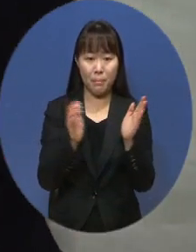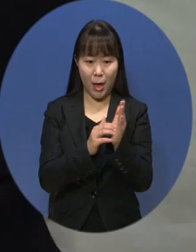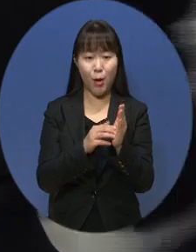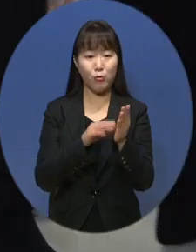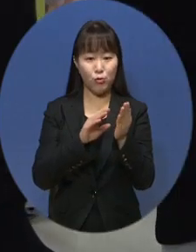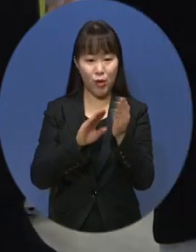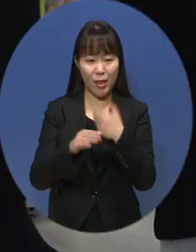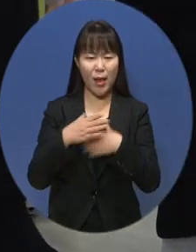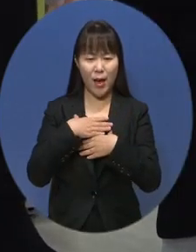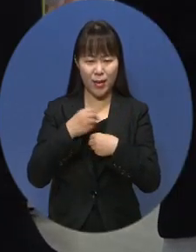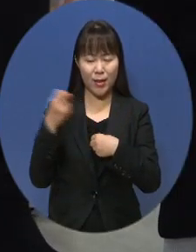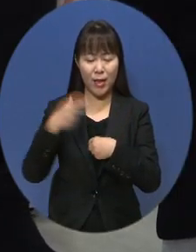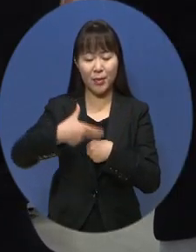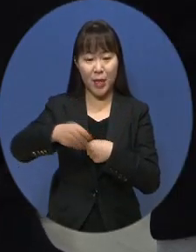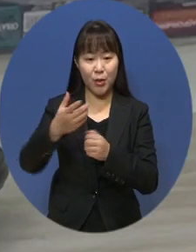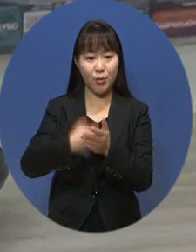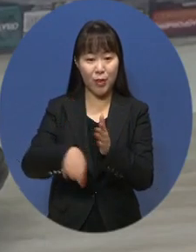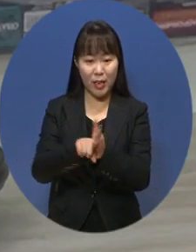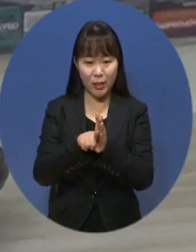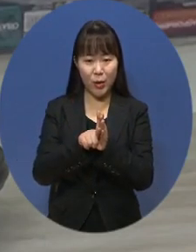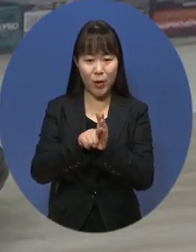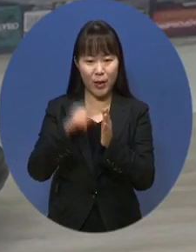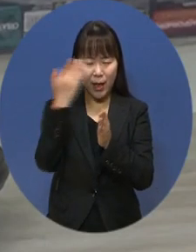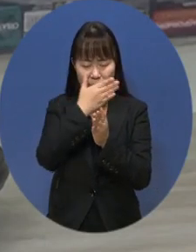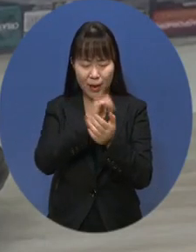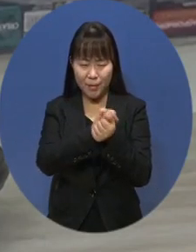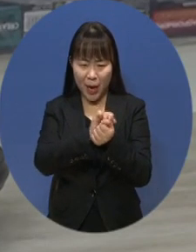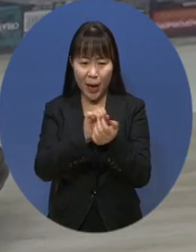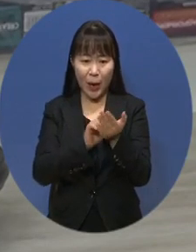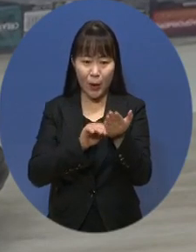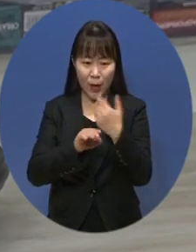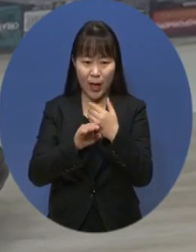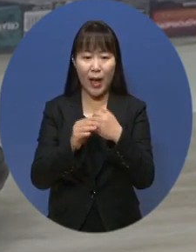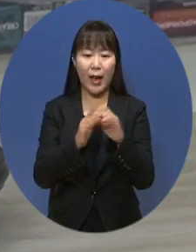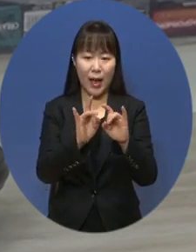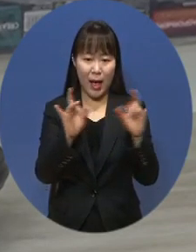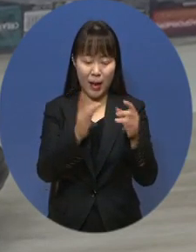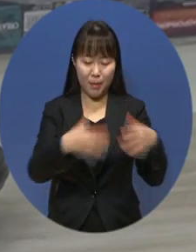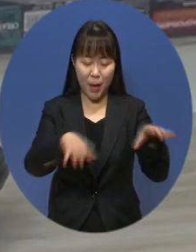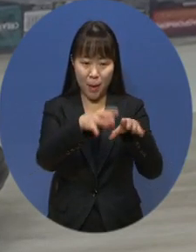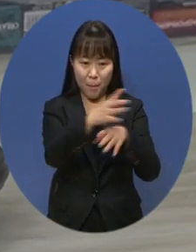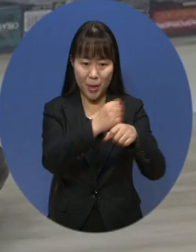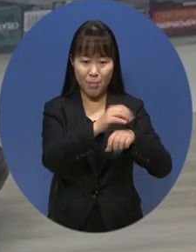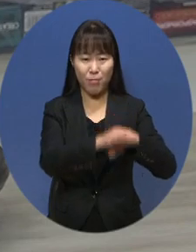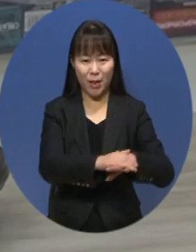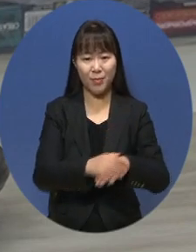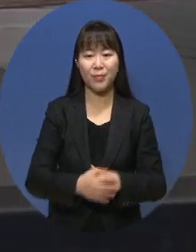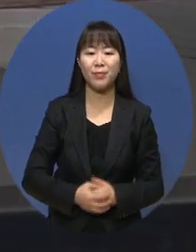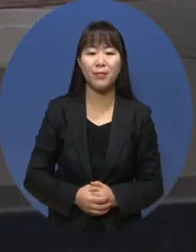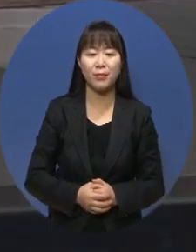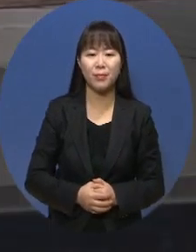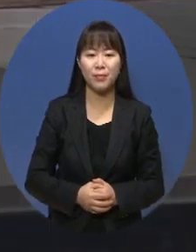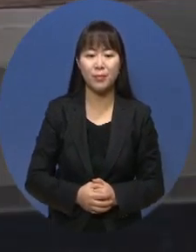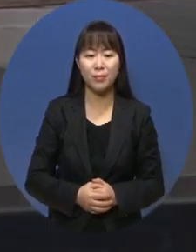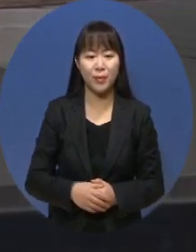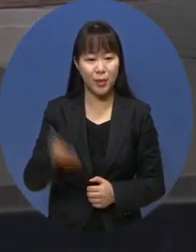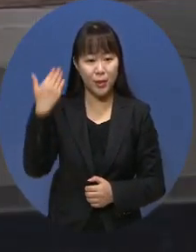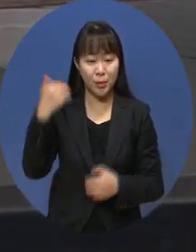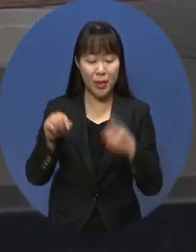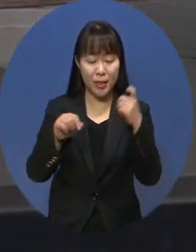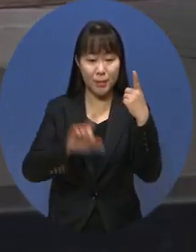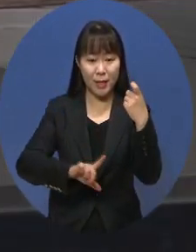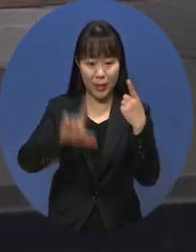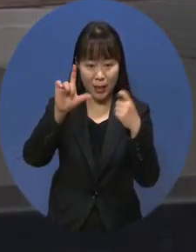완구들은 안전한 재대여를 위해 소독 후 개별 비닐팩에 담겨 있기도 합니다. 지난달